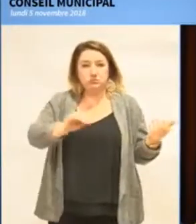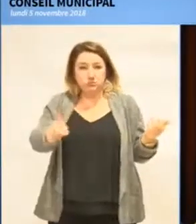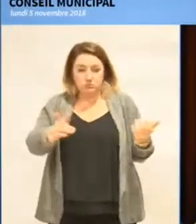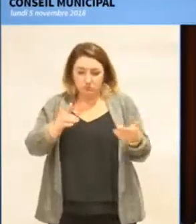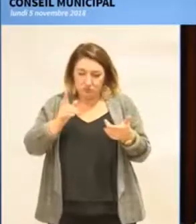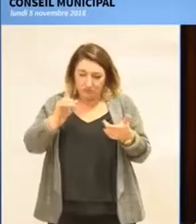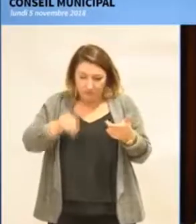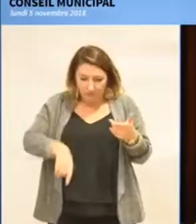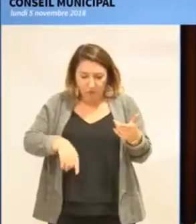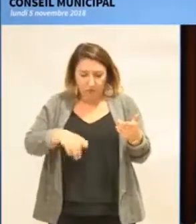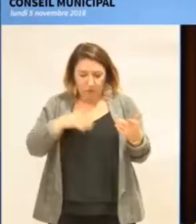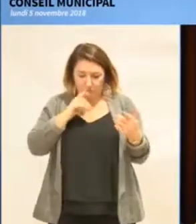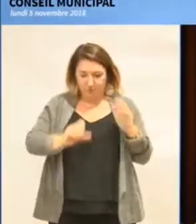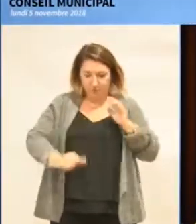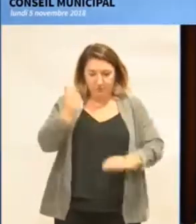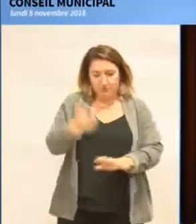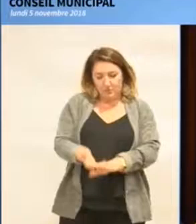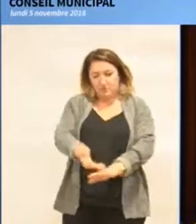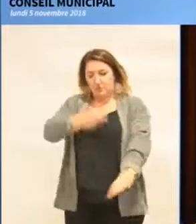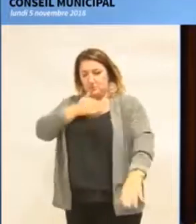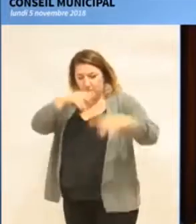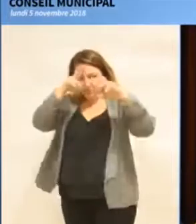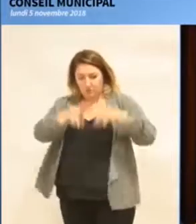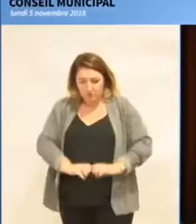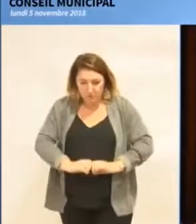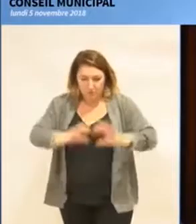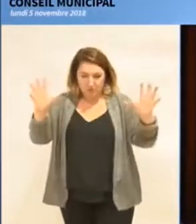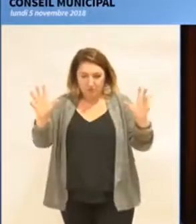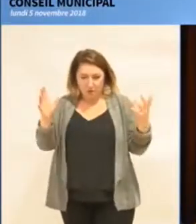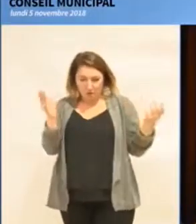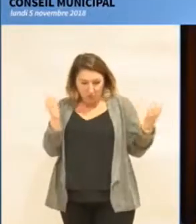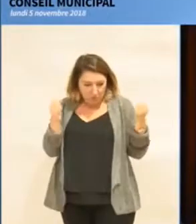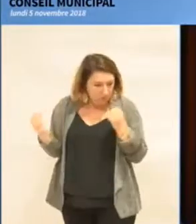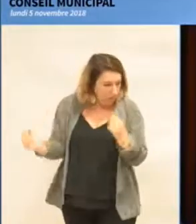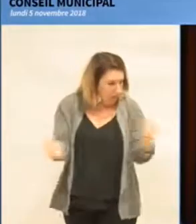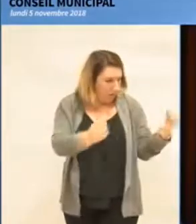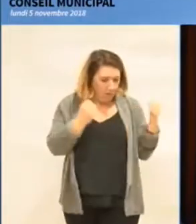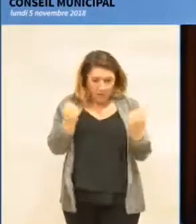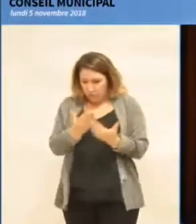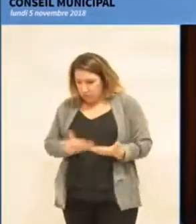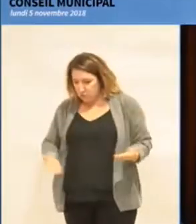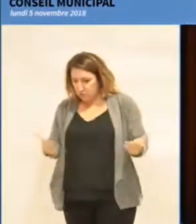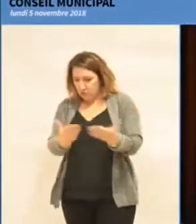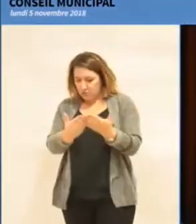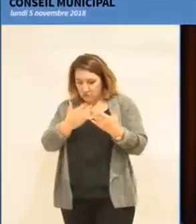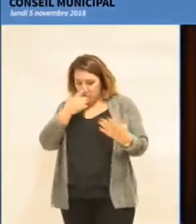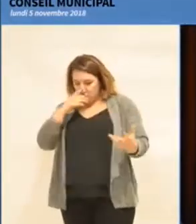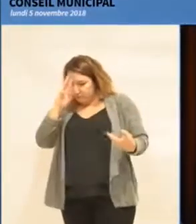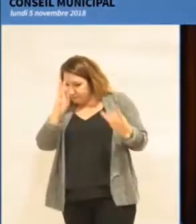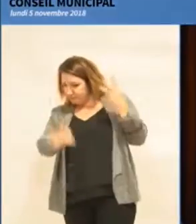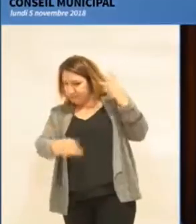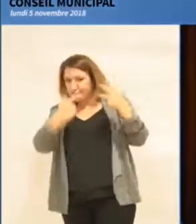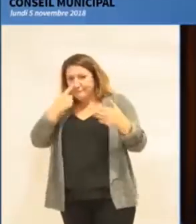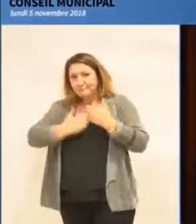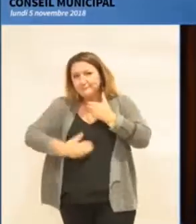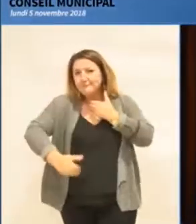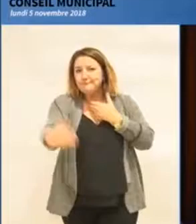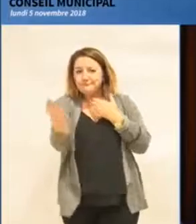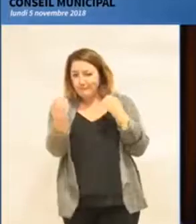Nous devons partir d'une analyse claire, partagée de la situation, pour savoir exactement ce que nous voulons et ce que nous pouvons